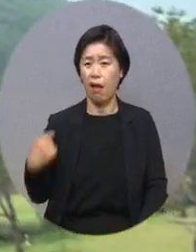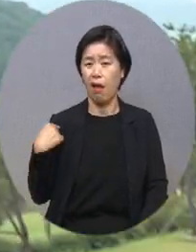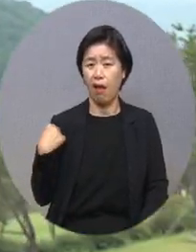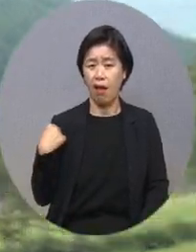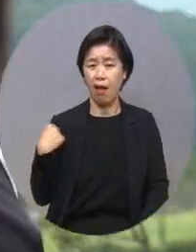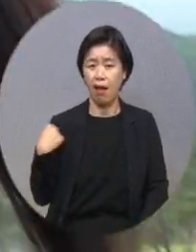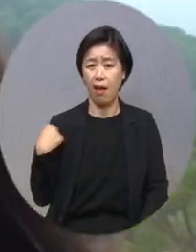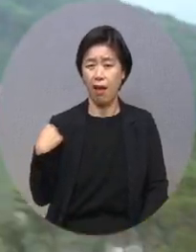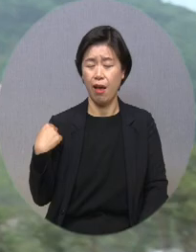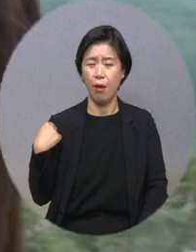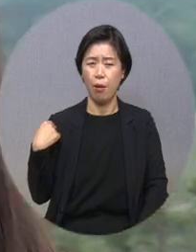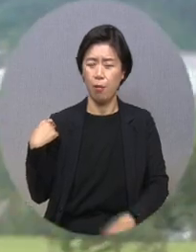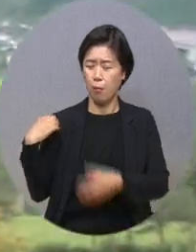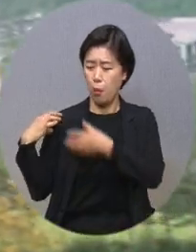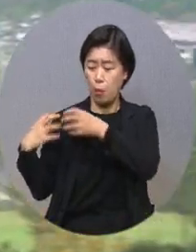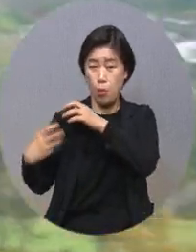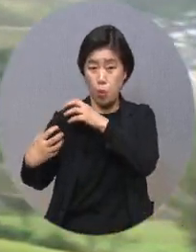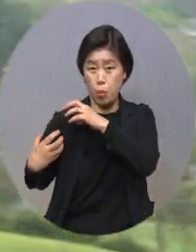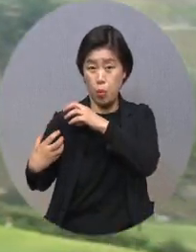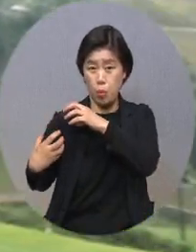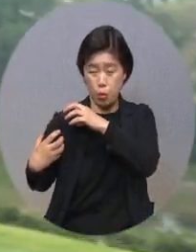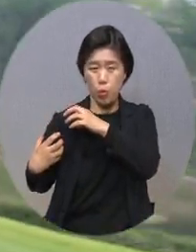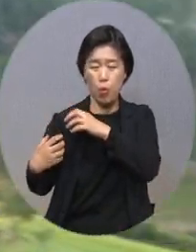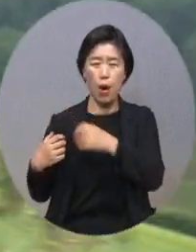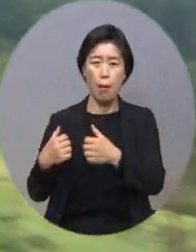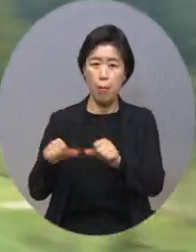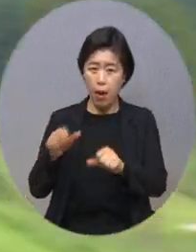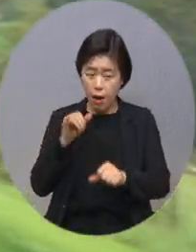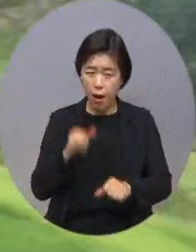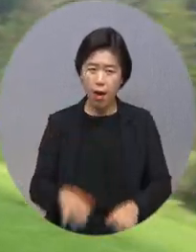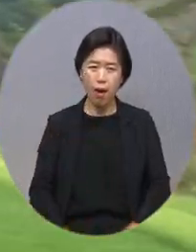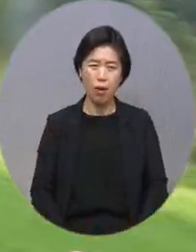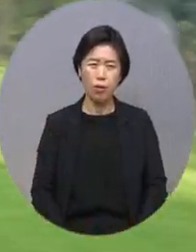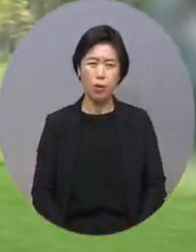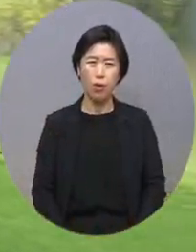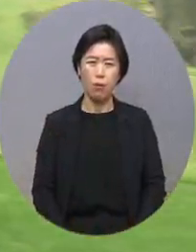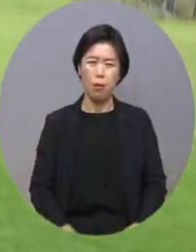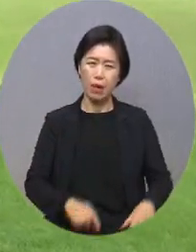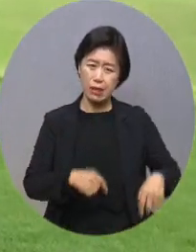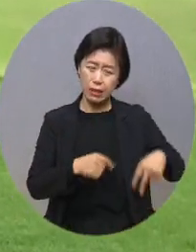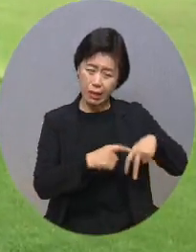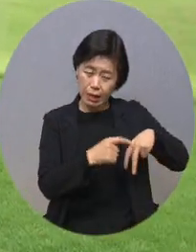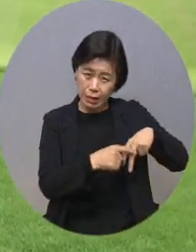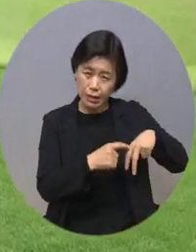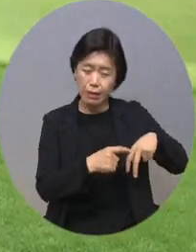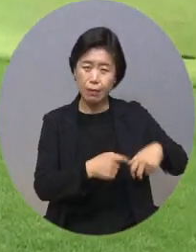여기도 회전근 다치고 고관절 염증도 있고 어떡해.